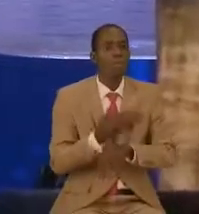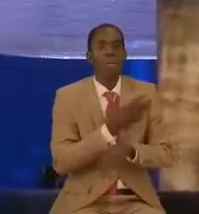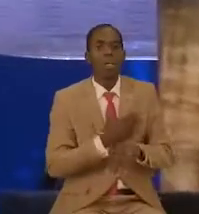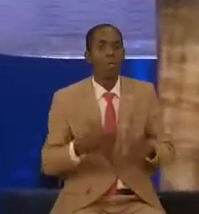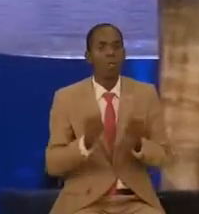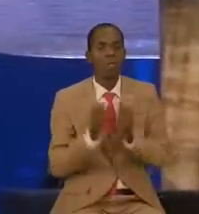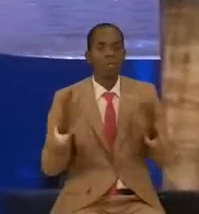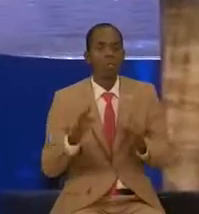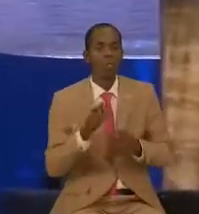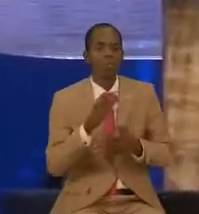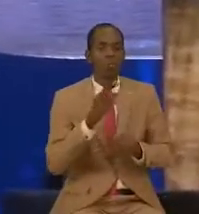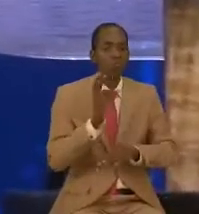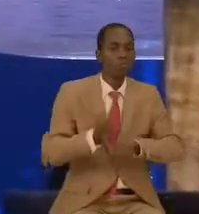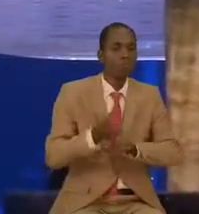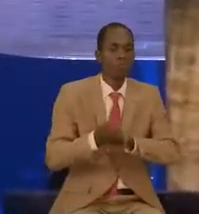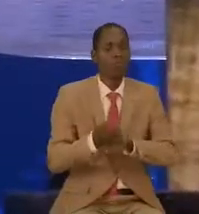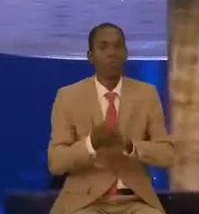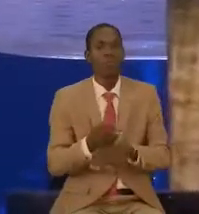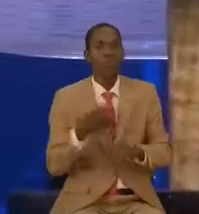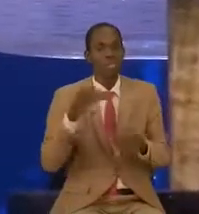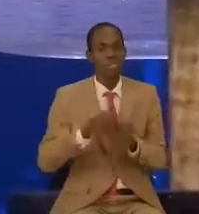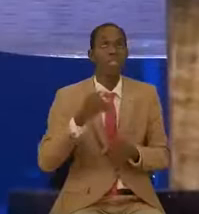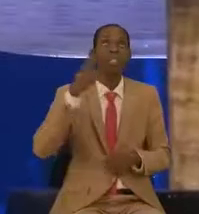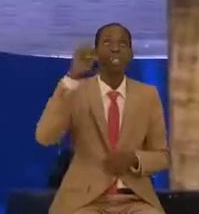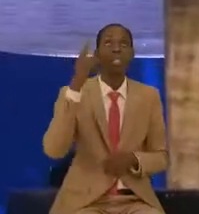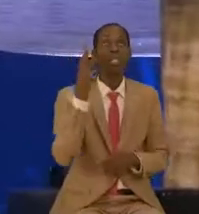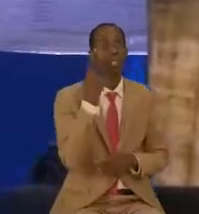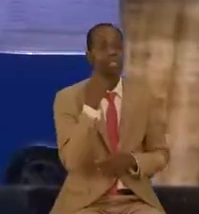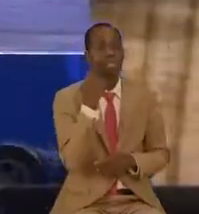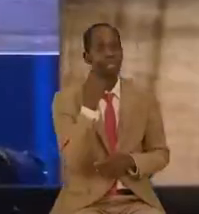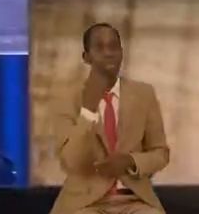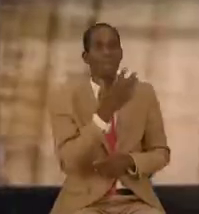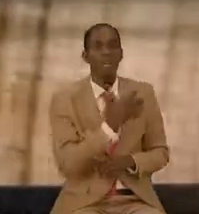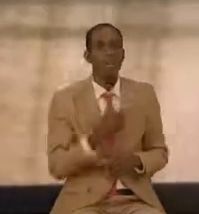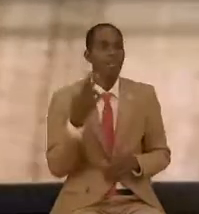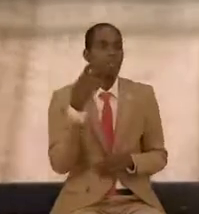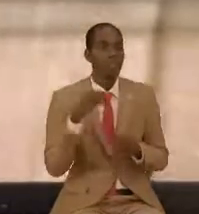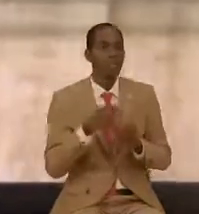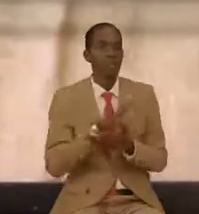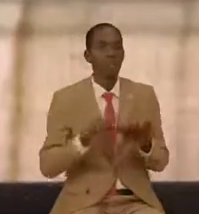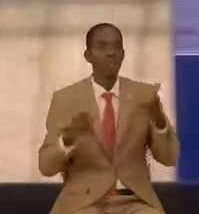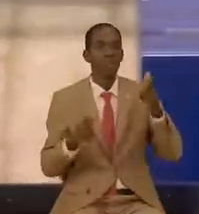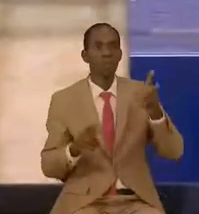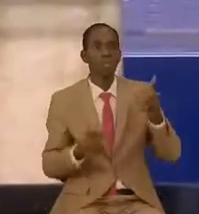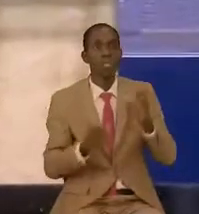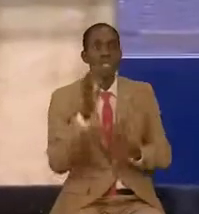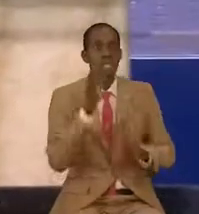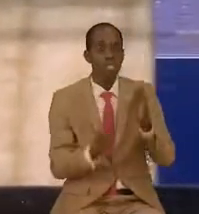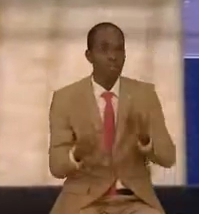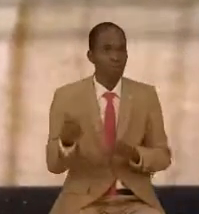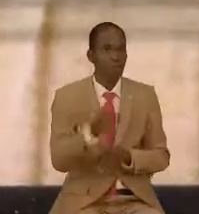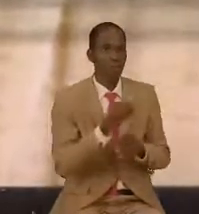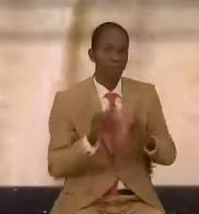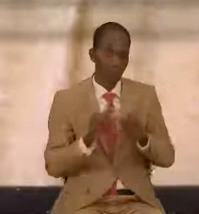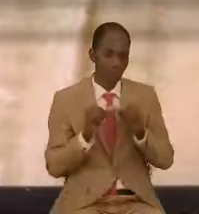rend irrépréhensibles et sans reproche. Le verset 23 dit, « Si du